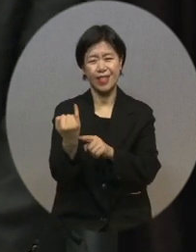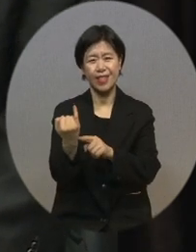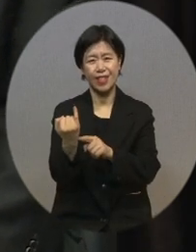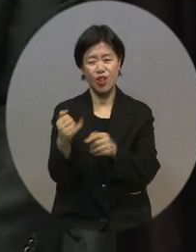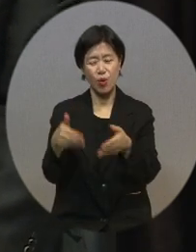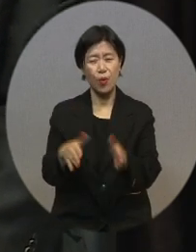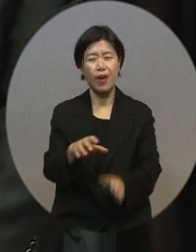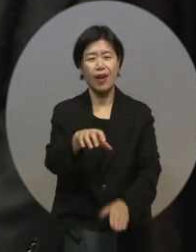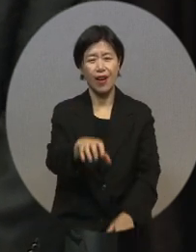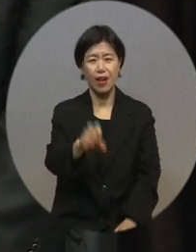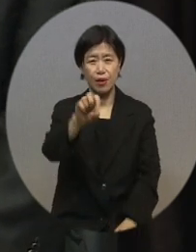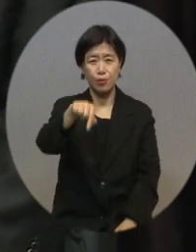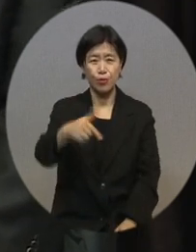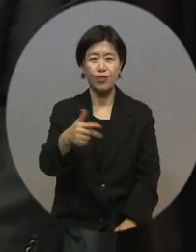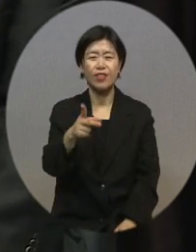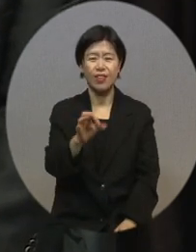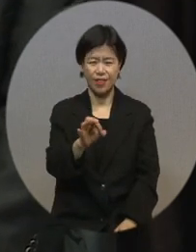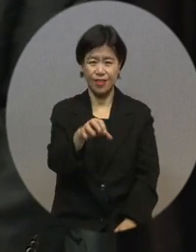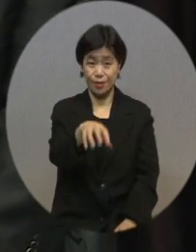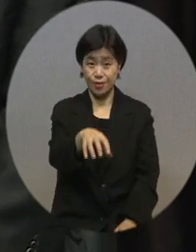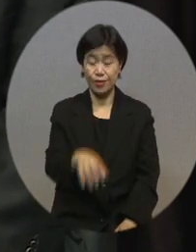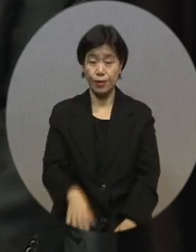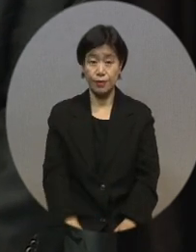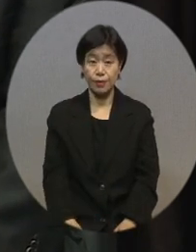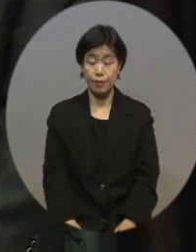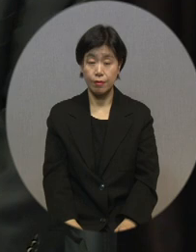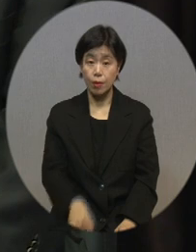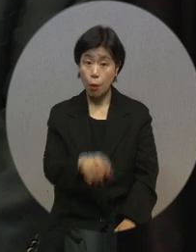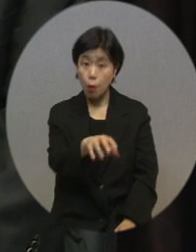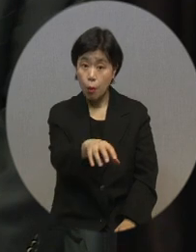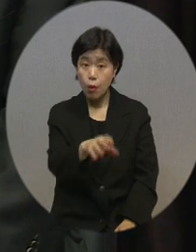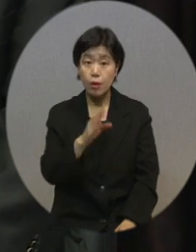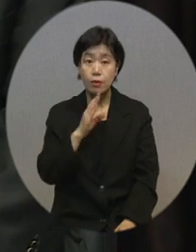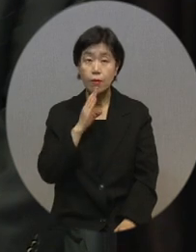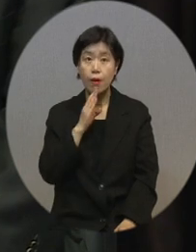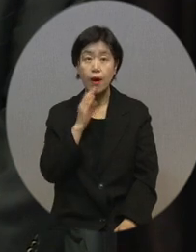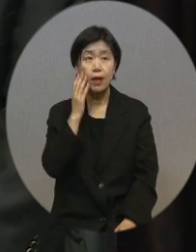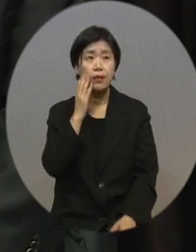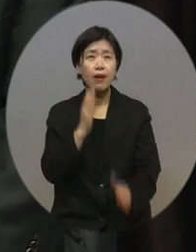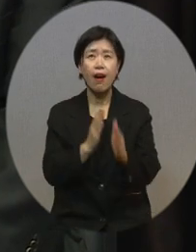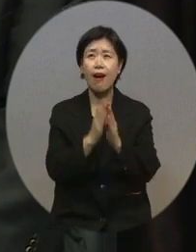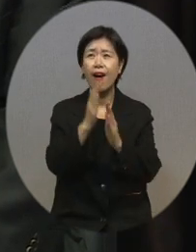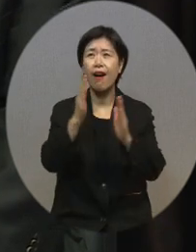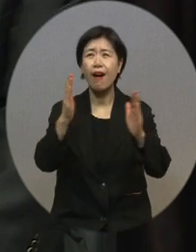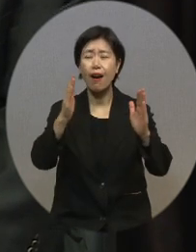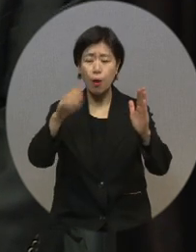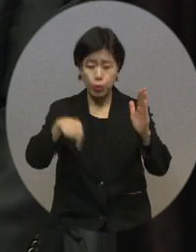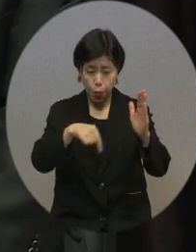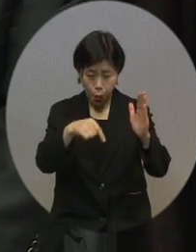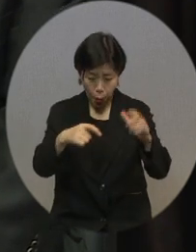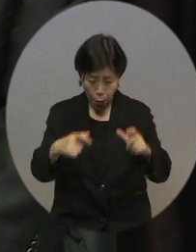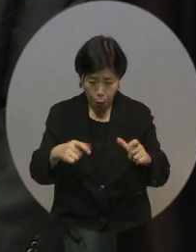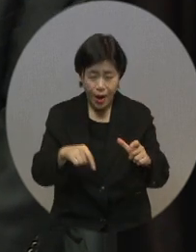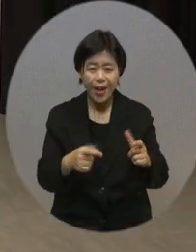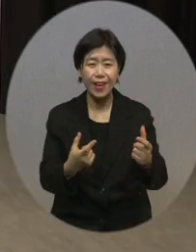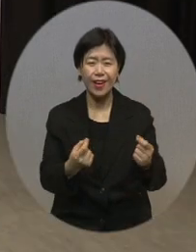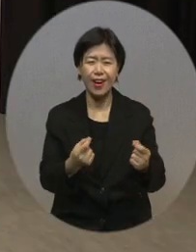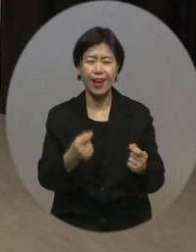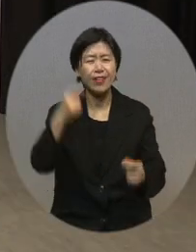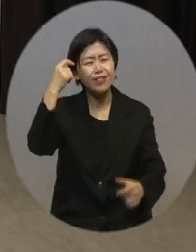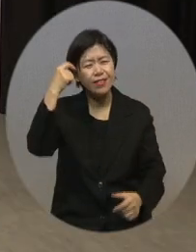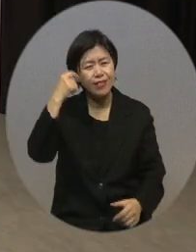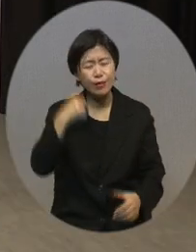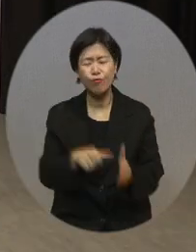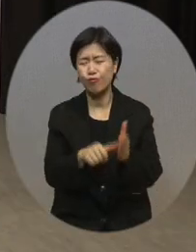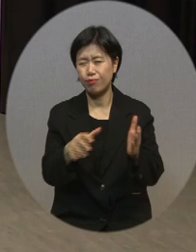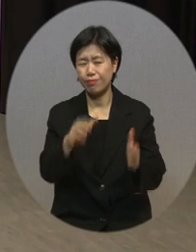문경이 참 가면은 산속에 와 있는 그런 느낌이 그 유명하잖아요. 예, 문경세제. 예, 예, 예. 예. 요즘에